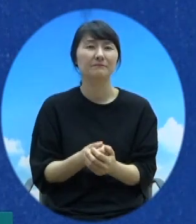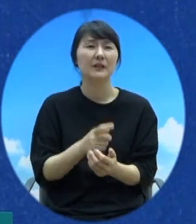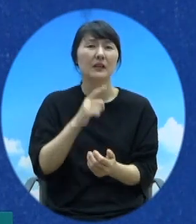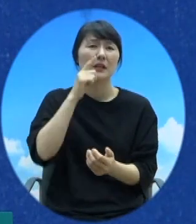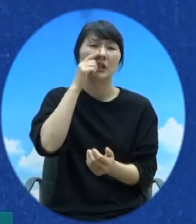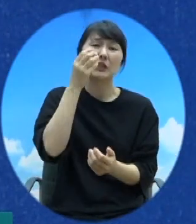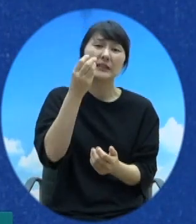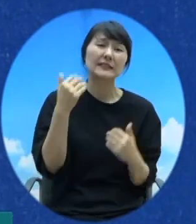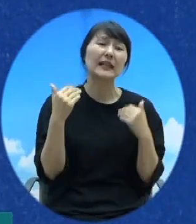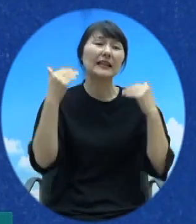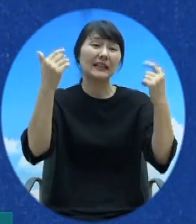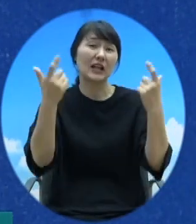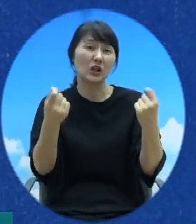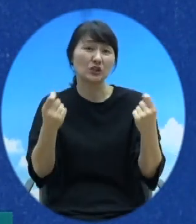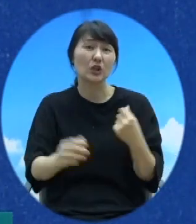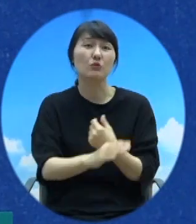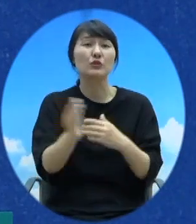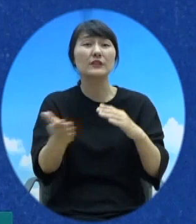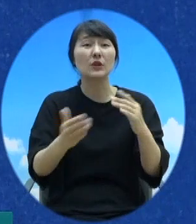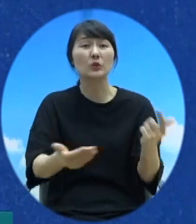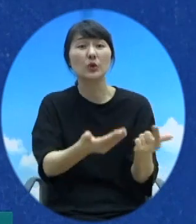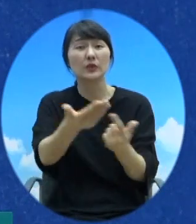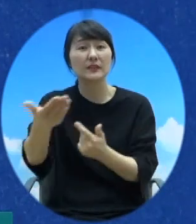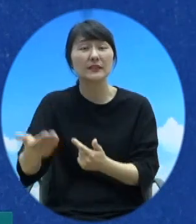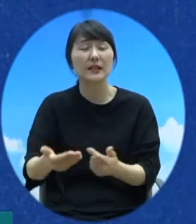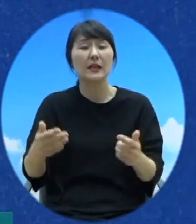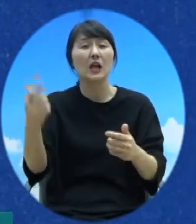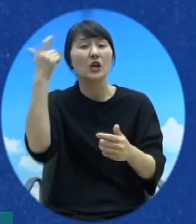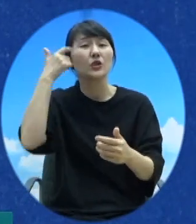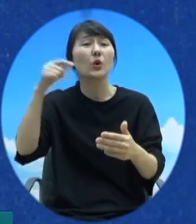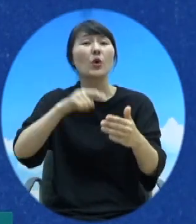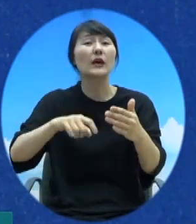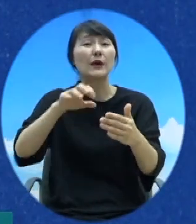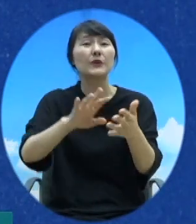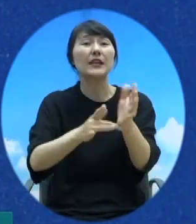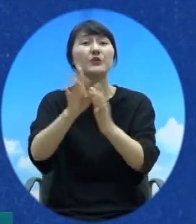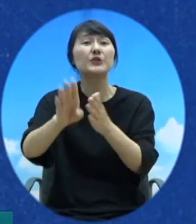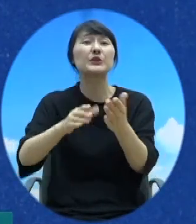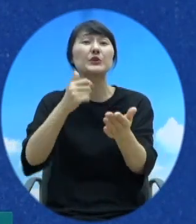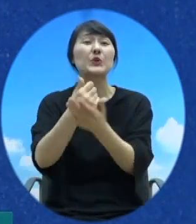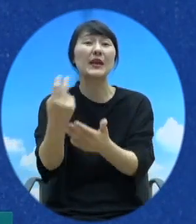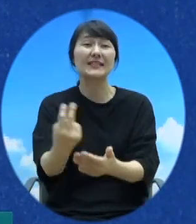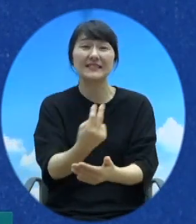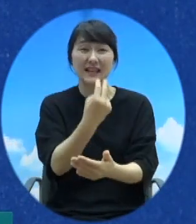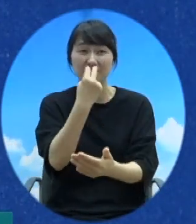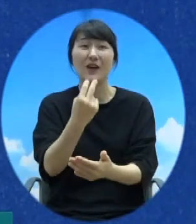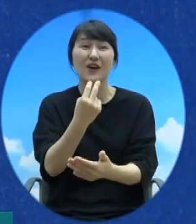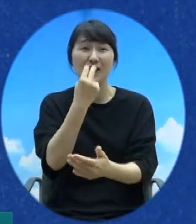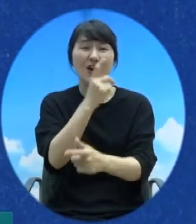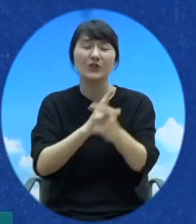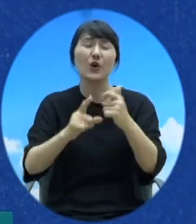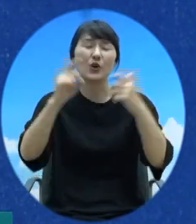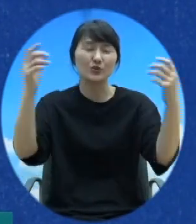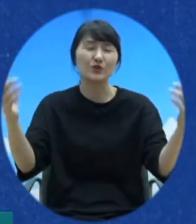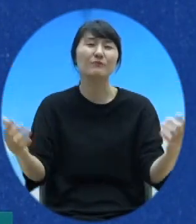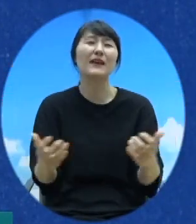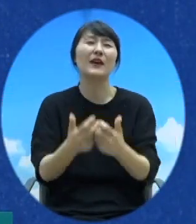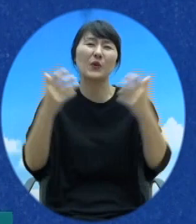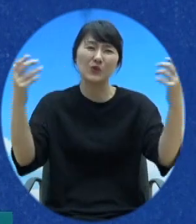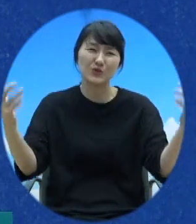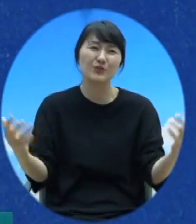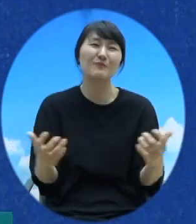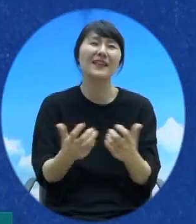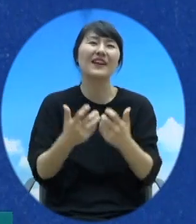겨자씨가 자라는 것처럼 우리 성도들의 심령과 영혼 가운데 예수 그리스도가 생명으로 더욱 충만하고